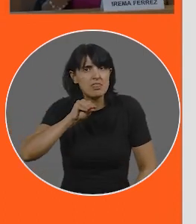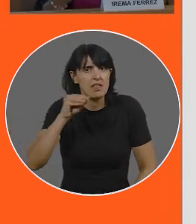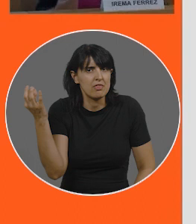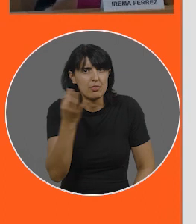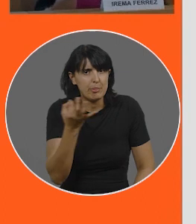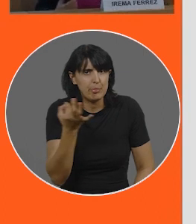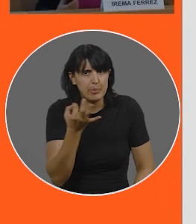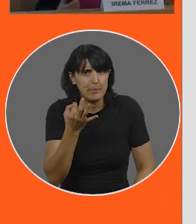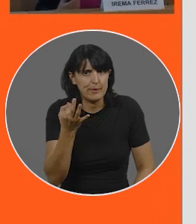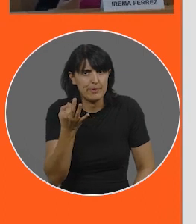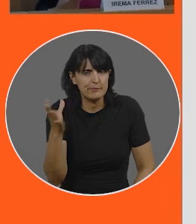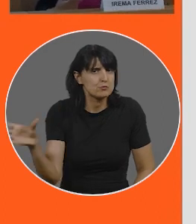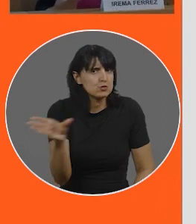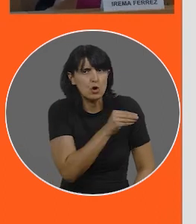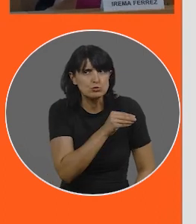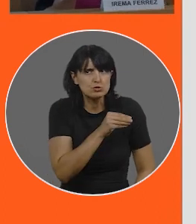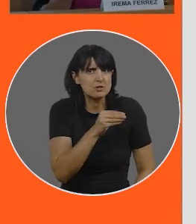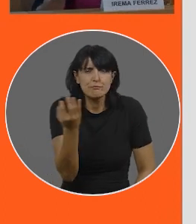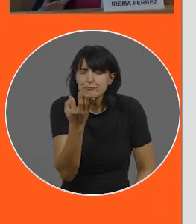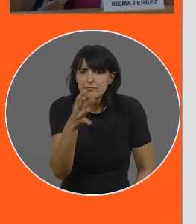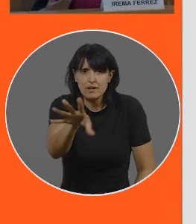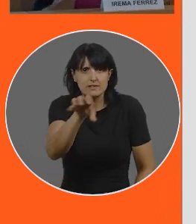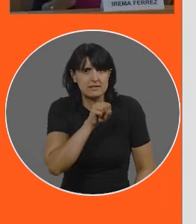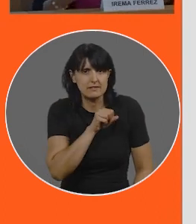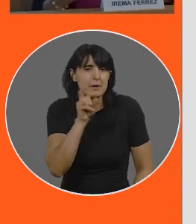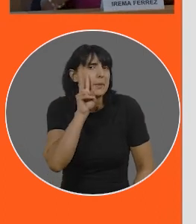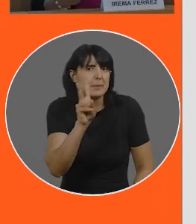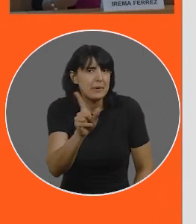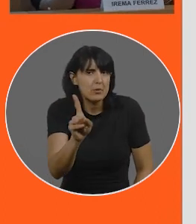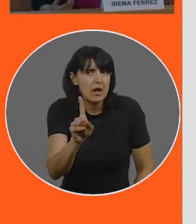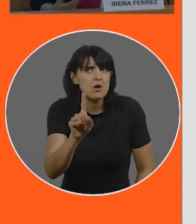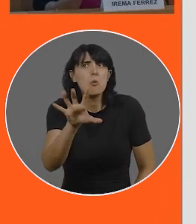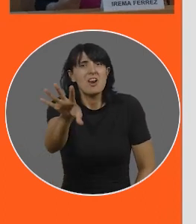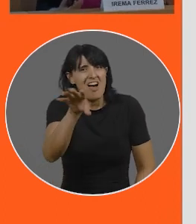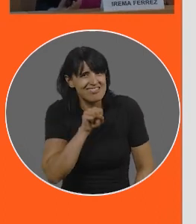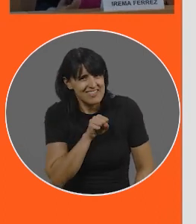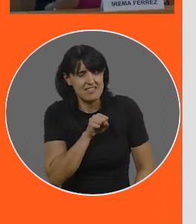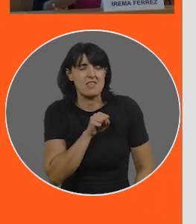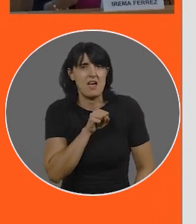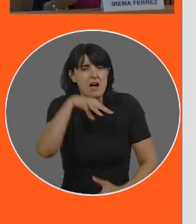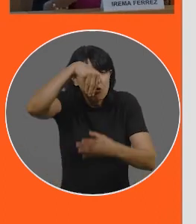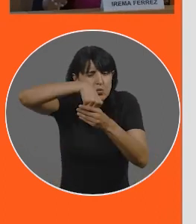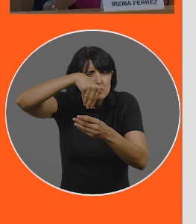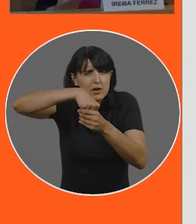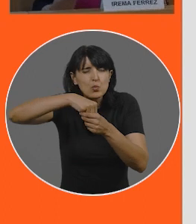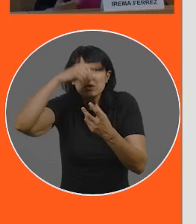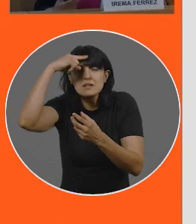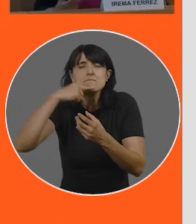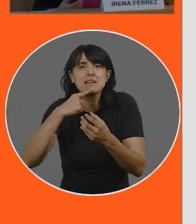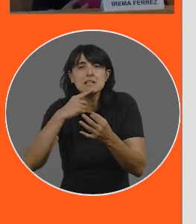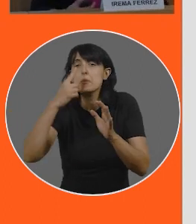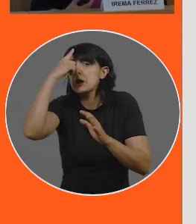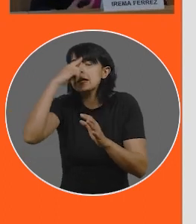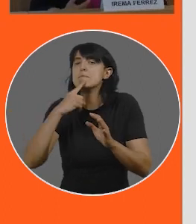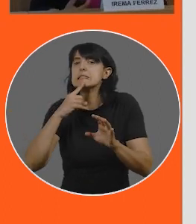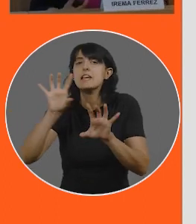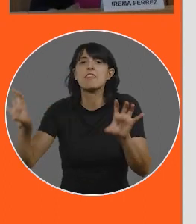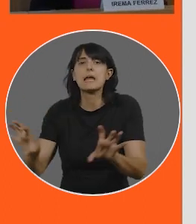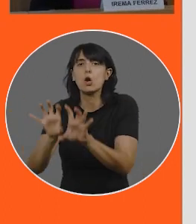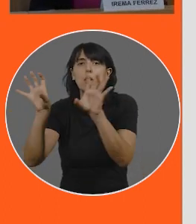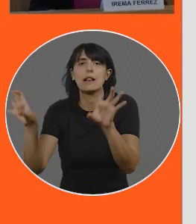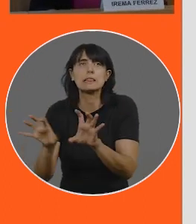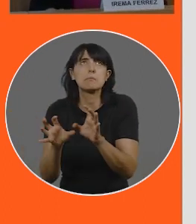tant és molt important que tothom la pugui entendre. O sigui, ja no dic veure perquè no la veuran, però entendre-la sí. En canvi,